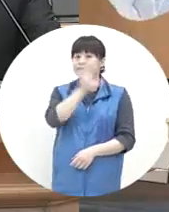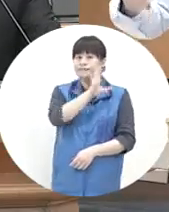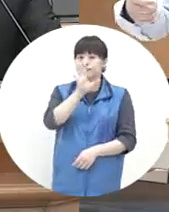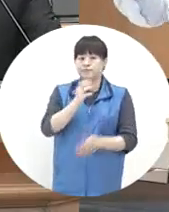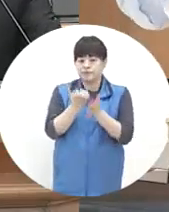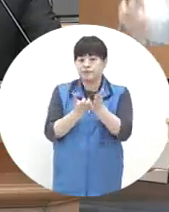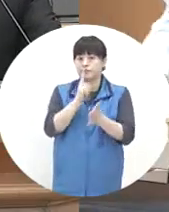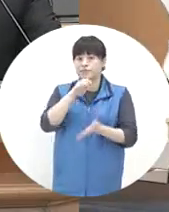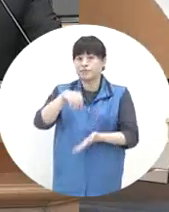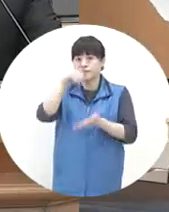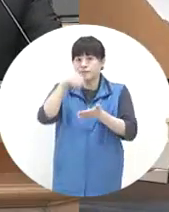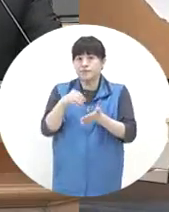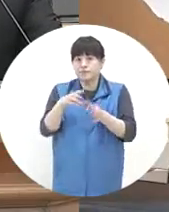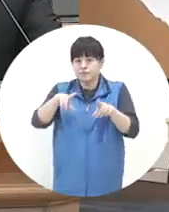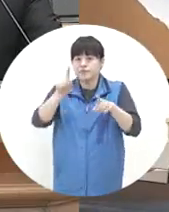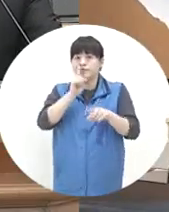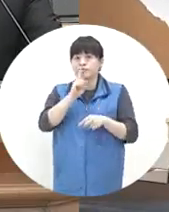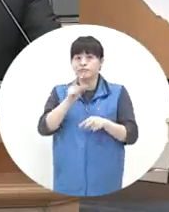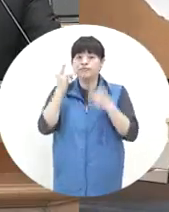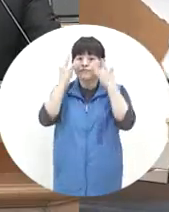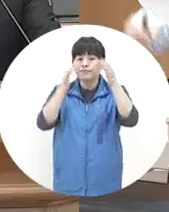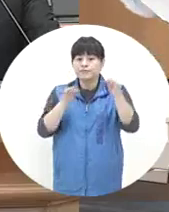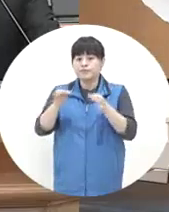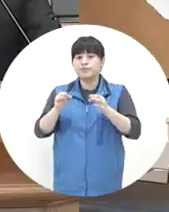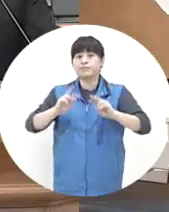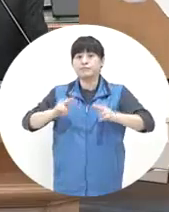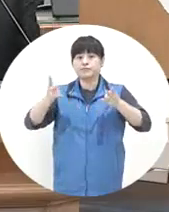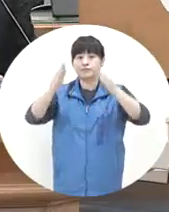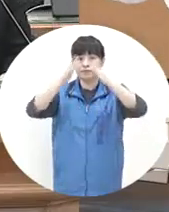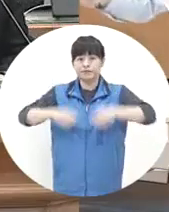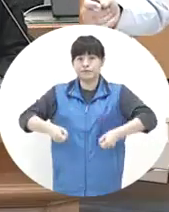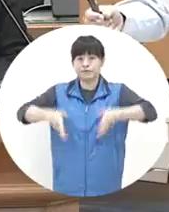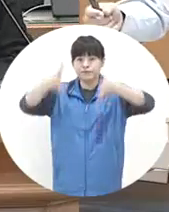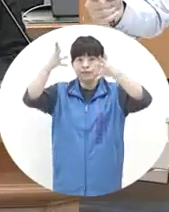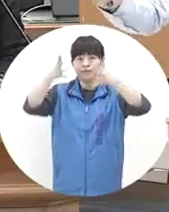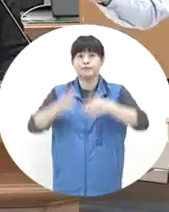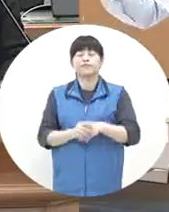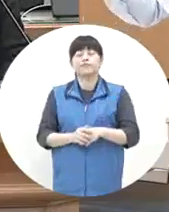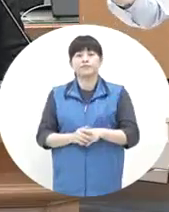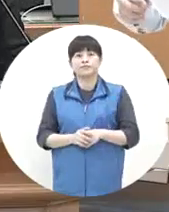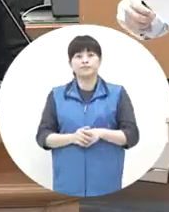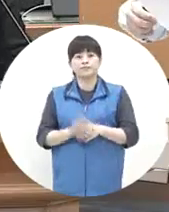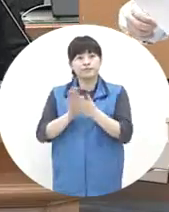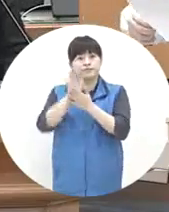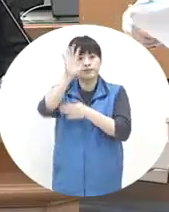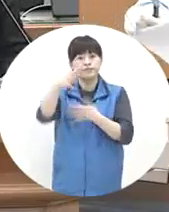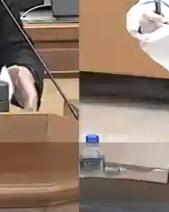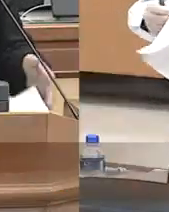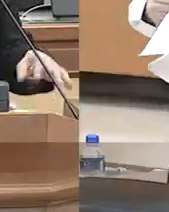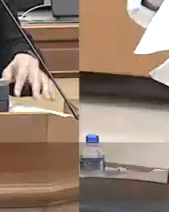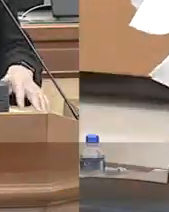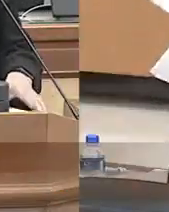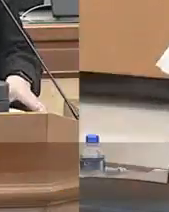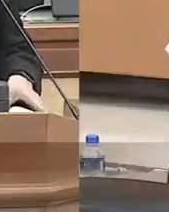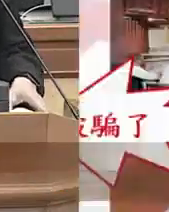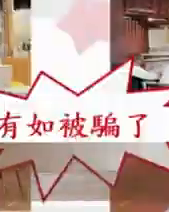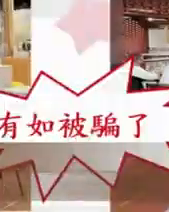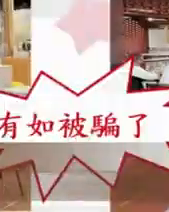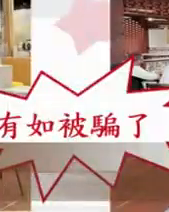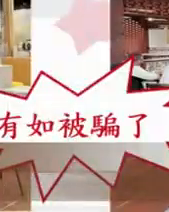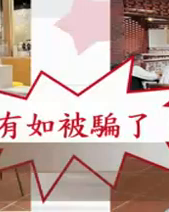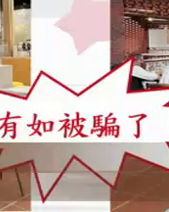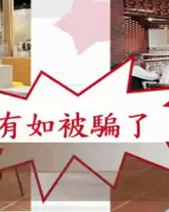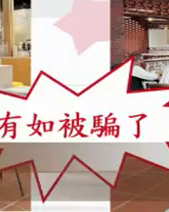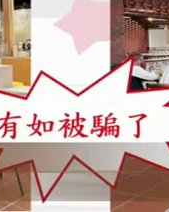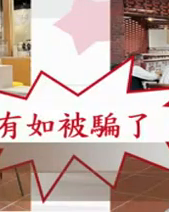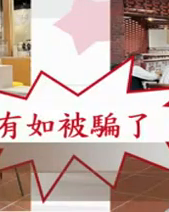刚有讲到，一开始就有讲到我们市场改建嘛齁。我们莺歌市场改建之后齁，变成二楼变成美食广场啊